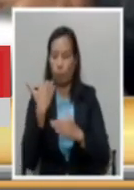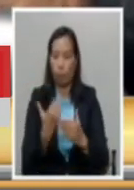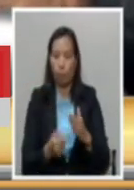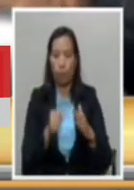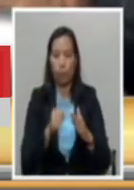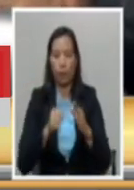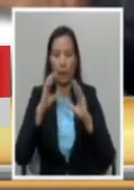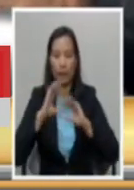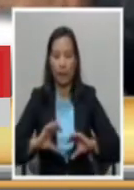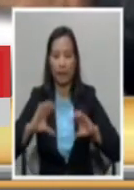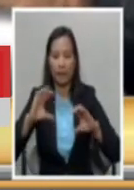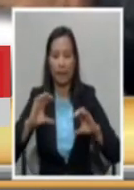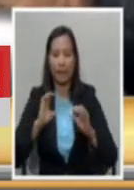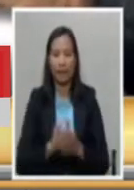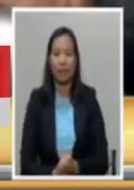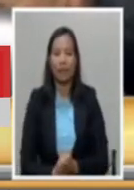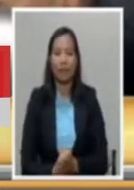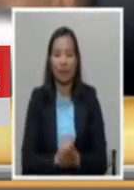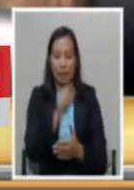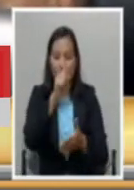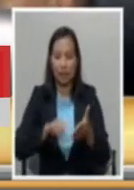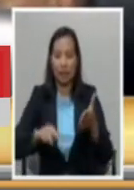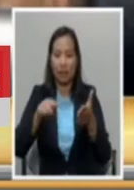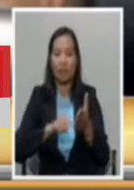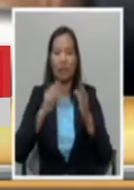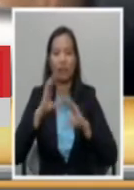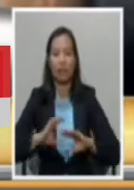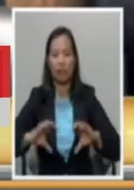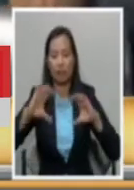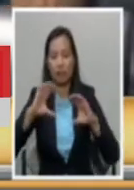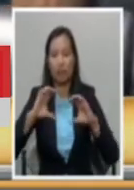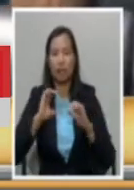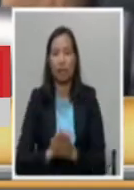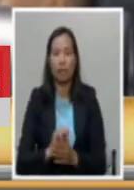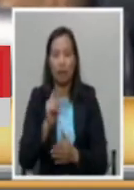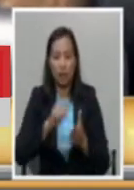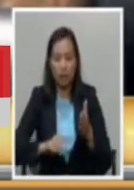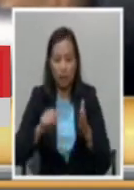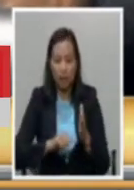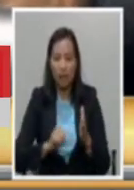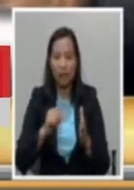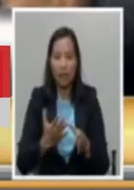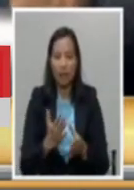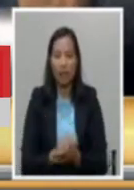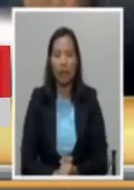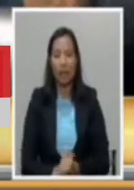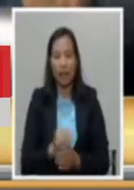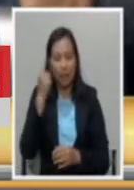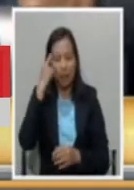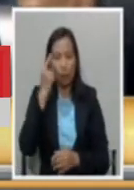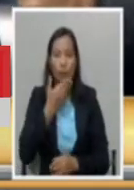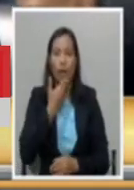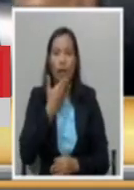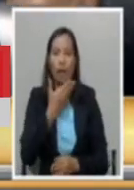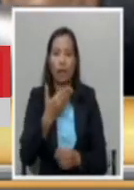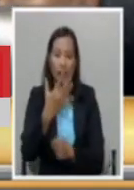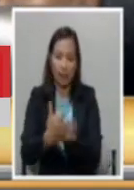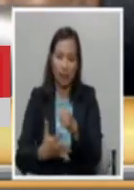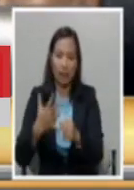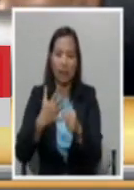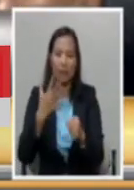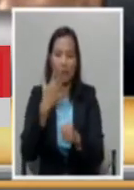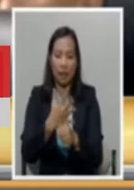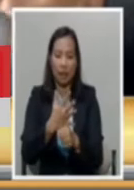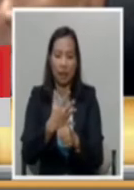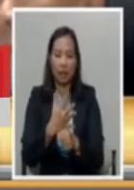บาลที่มาจากการเลือกตั้งและรัฐบาลที่ไม่ได้มาจากการเลือกตั้งแสดงให้เห็นว่าตลอดระยะเวลา5ปีของรัฐบาลภ